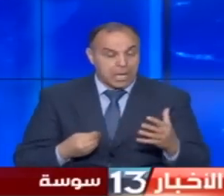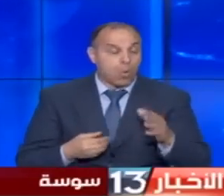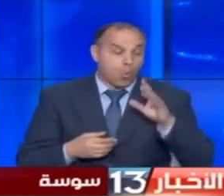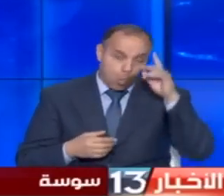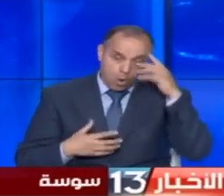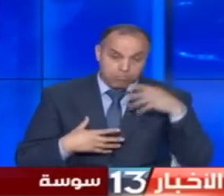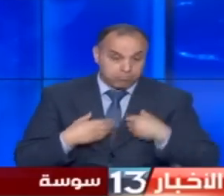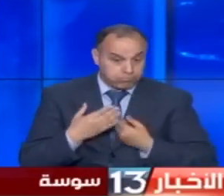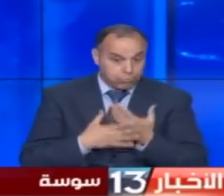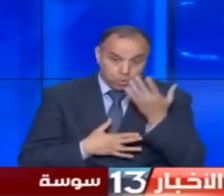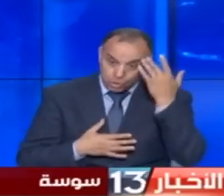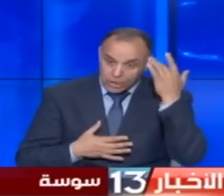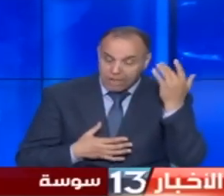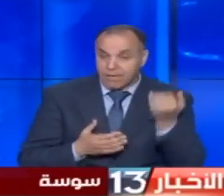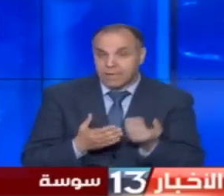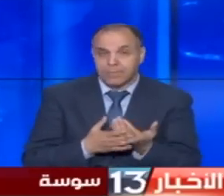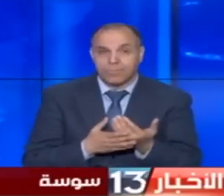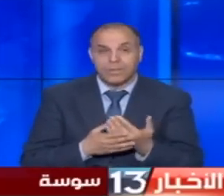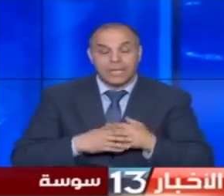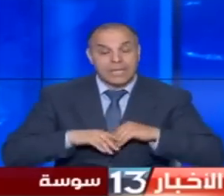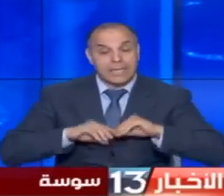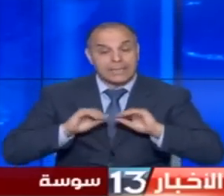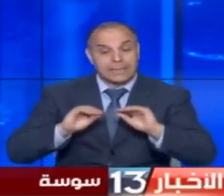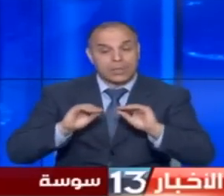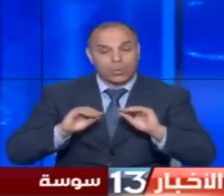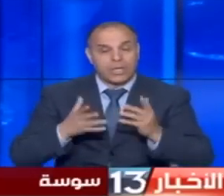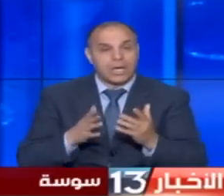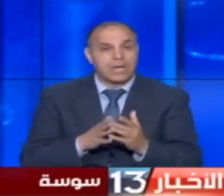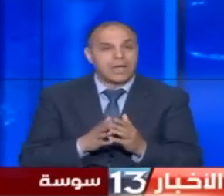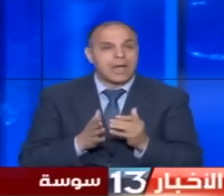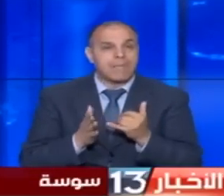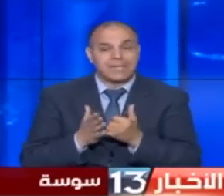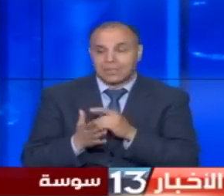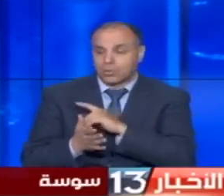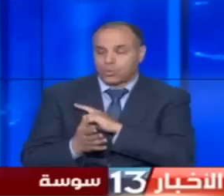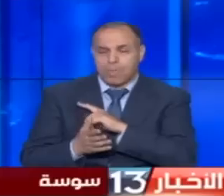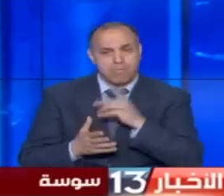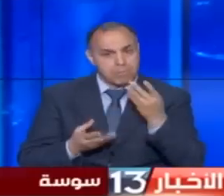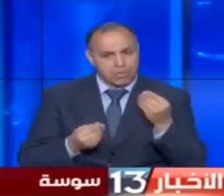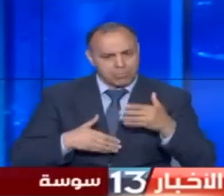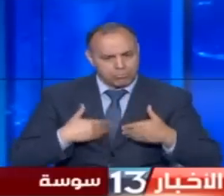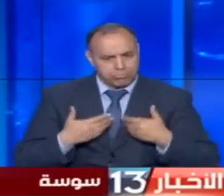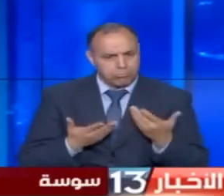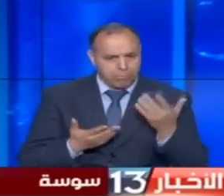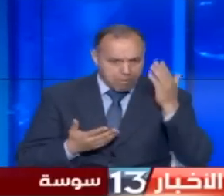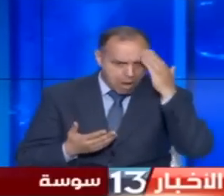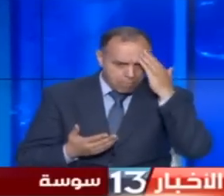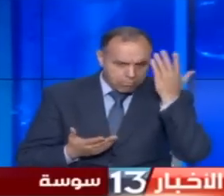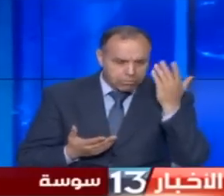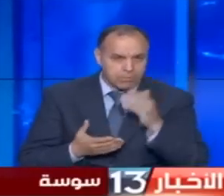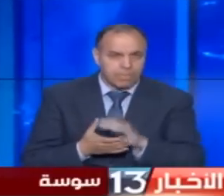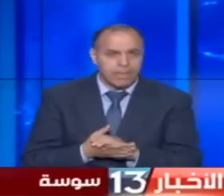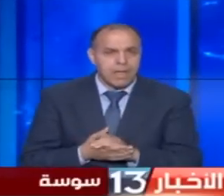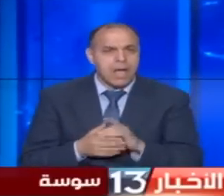في نطاق ال تكوين لانه عندنا برشا ممثلين في المسرح